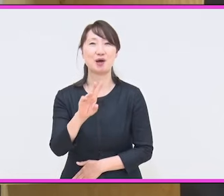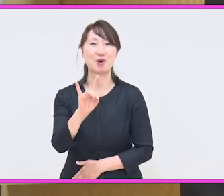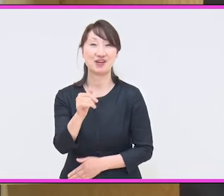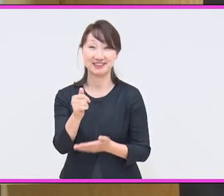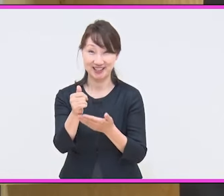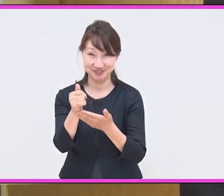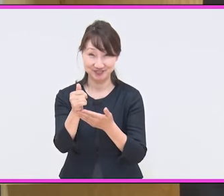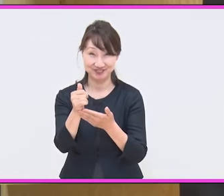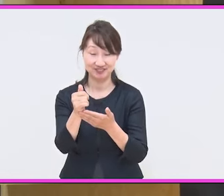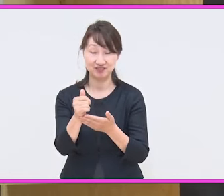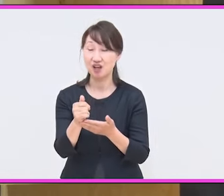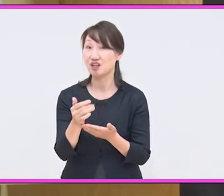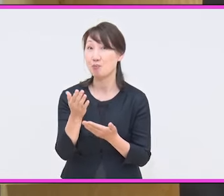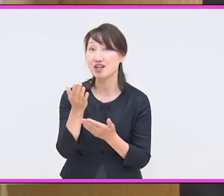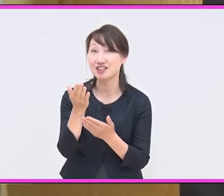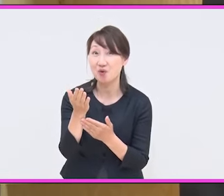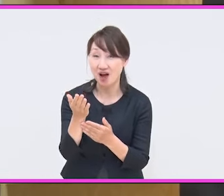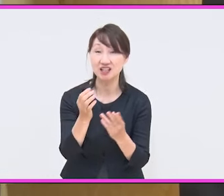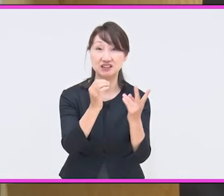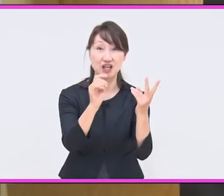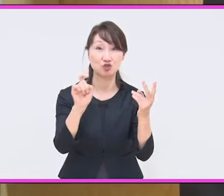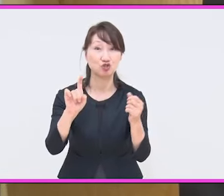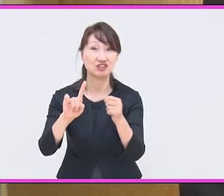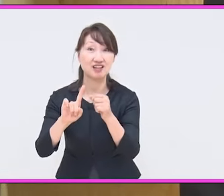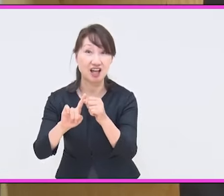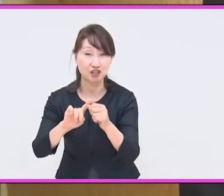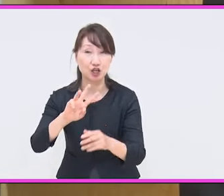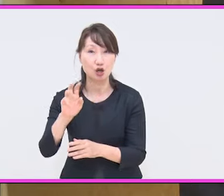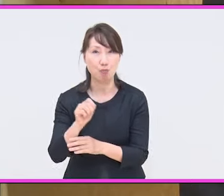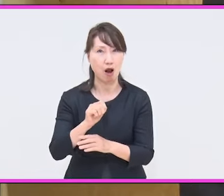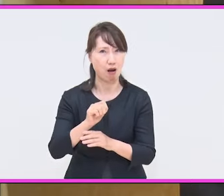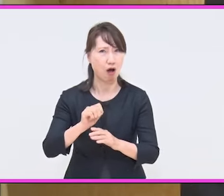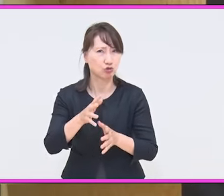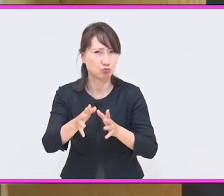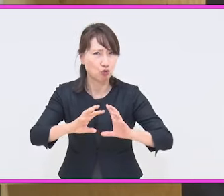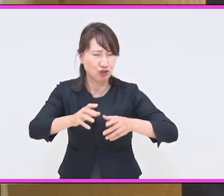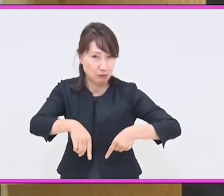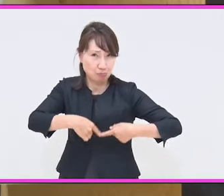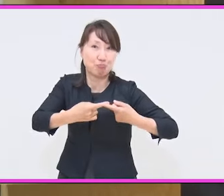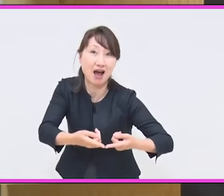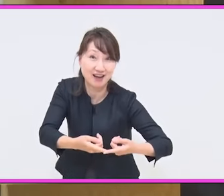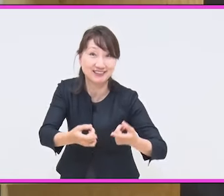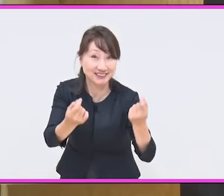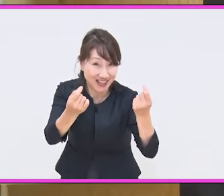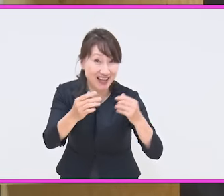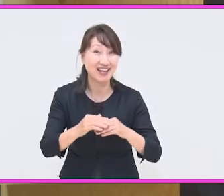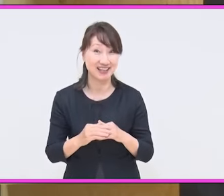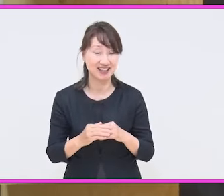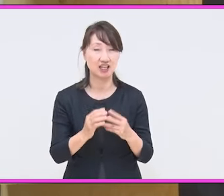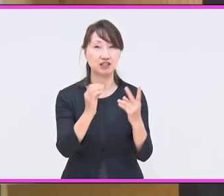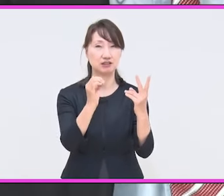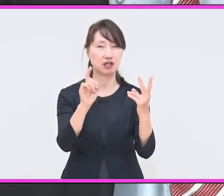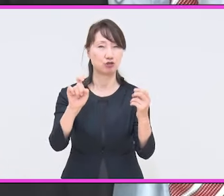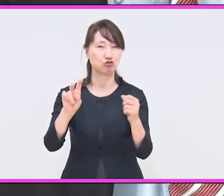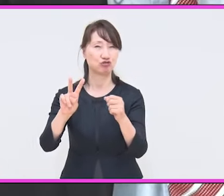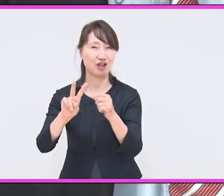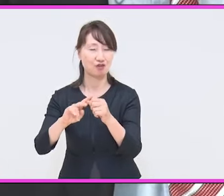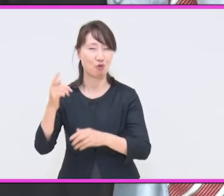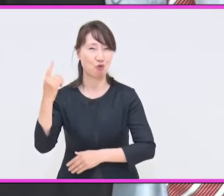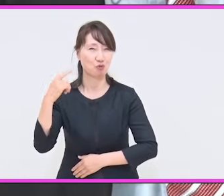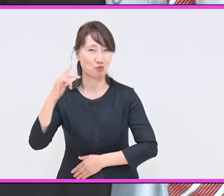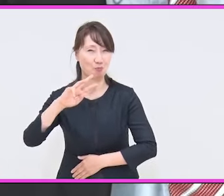。山脇さんは2011年にパラスポーツ界にまさに飛び込まれたそうです。2012年のロンドン